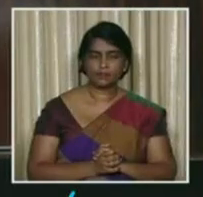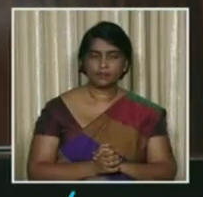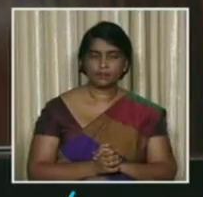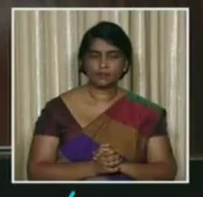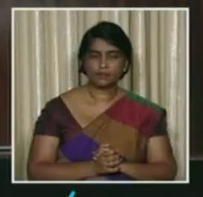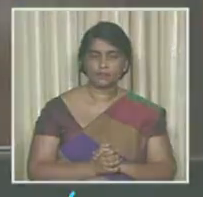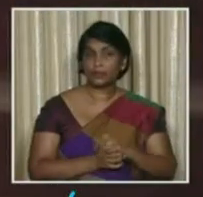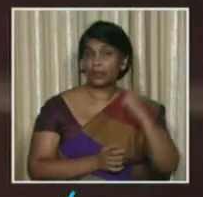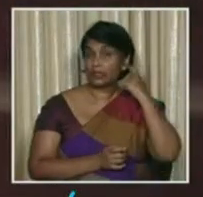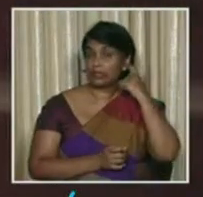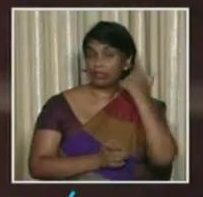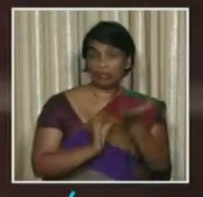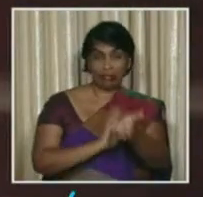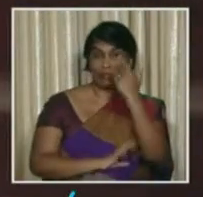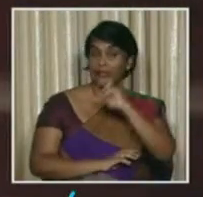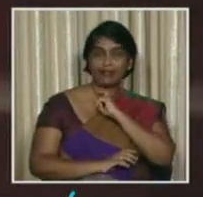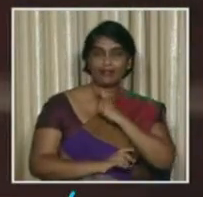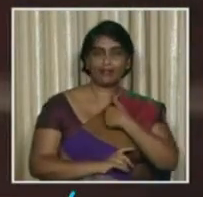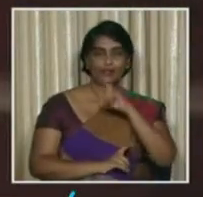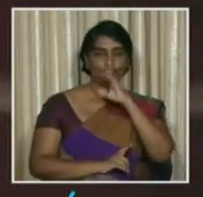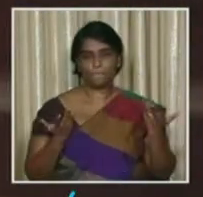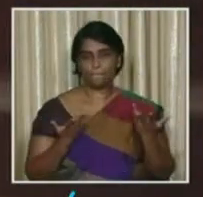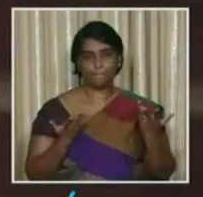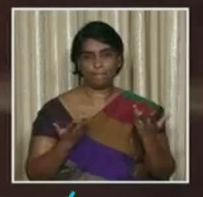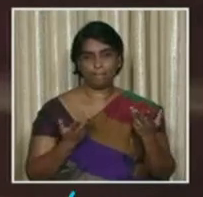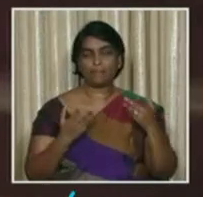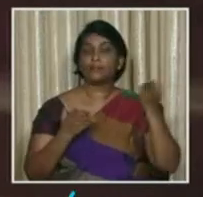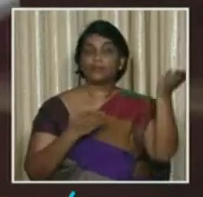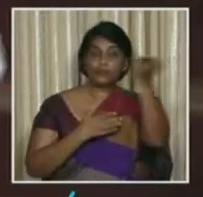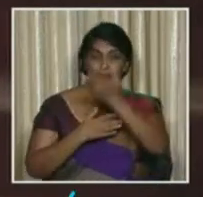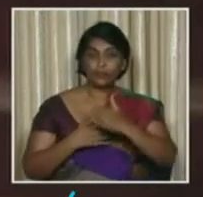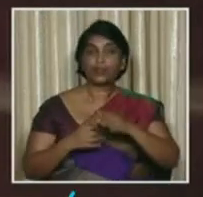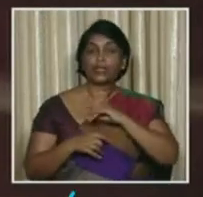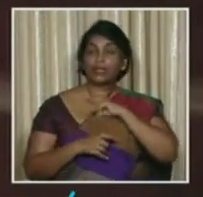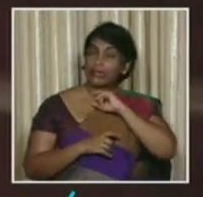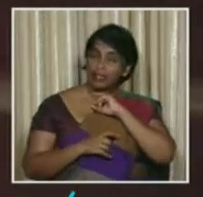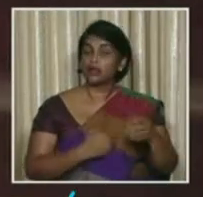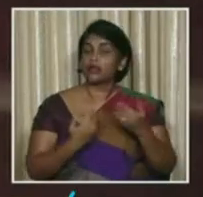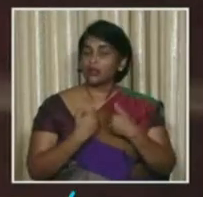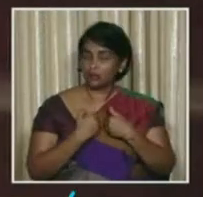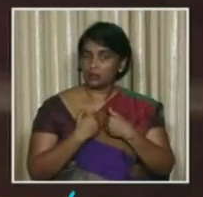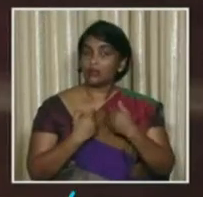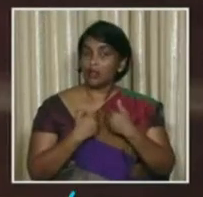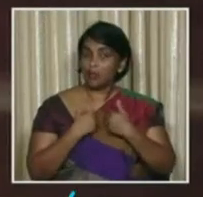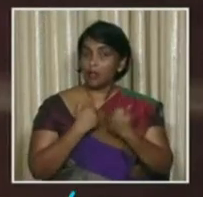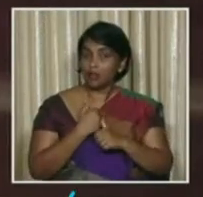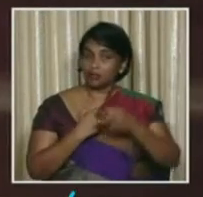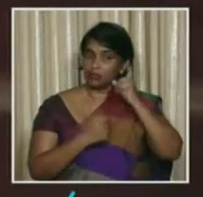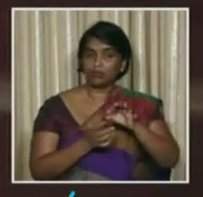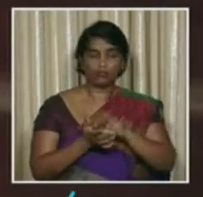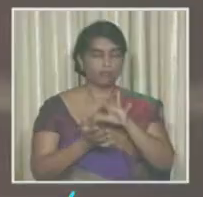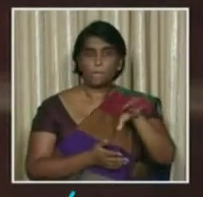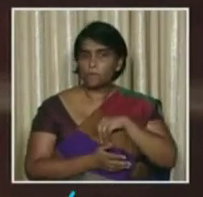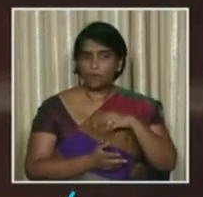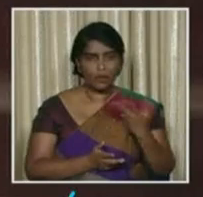ඕඩර් එක. ද්‍රෝහියෝ. සද්දේ දාලා මාව නිහඬ කරන්න බෑ. තමුන්නාන්සේලා බිරුවයි කියලා මේක නතර වෙන්නේ නෑ. අපි හදපු ස්ථාවර නියෝග